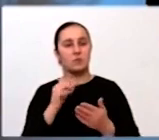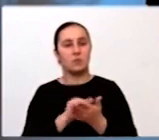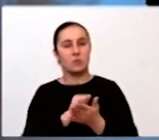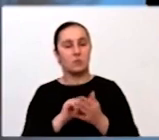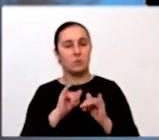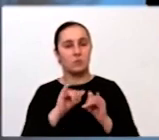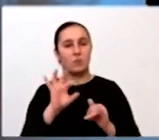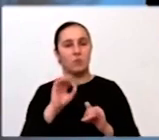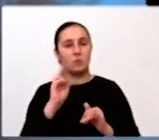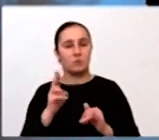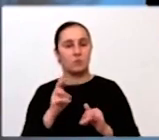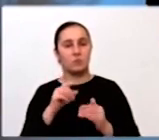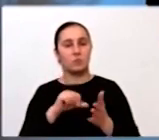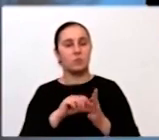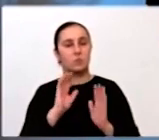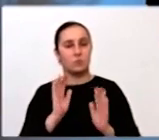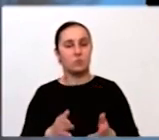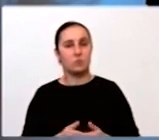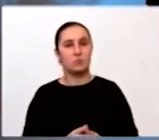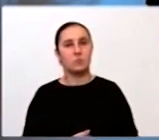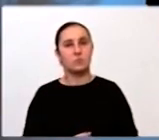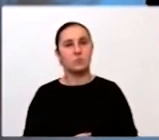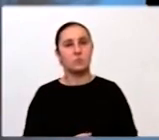yaratib, OK tugmasini bosamiz.